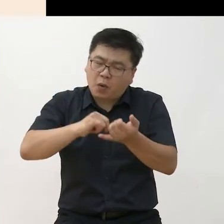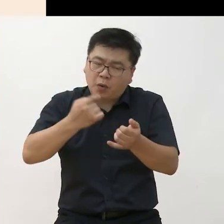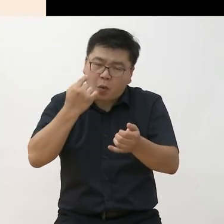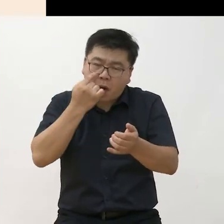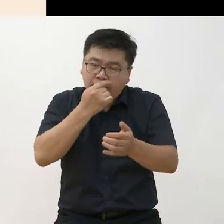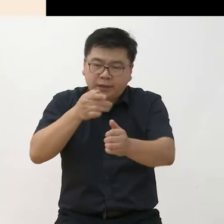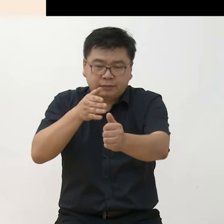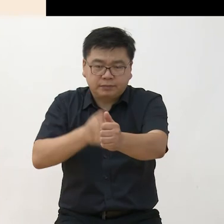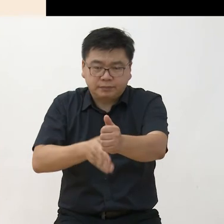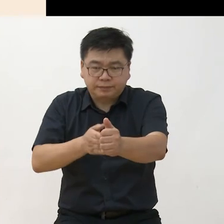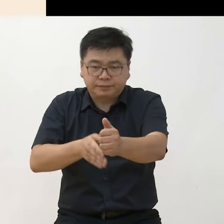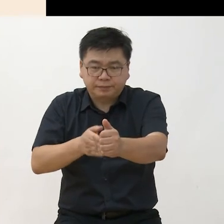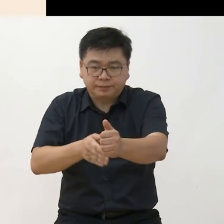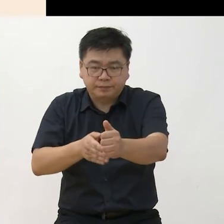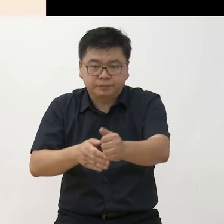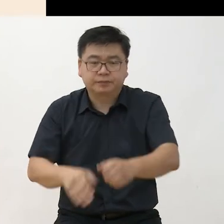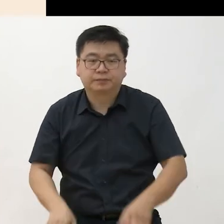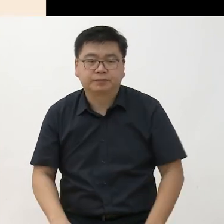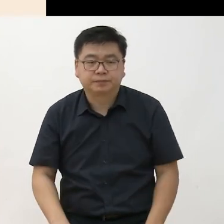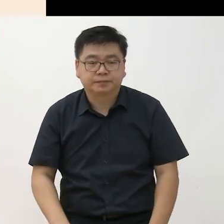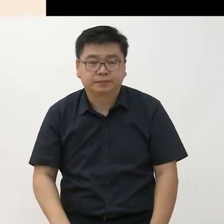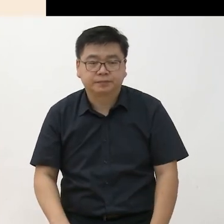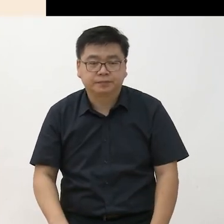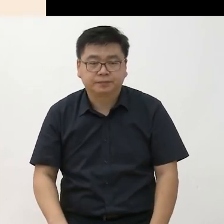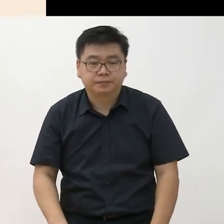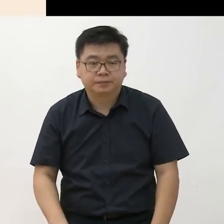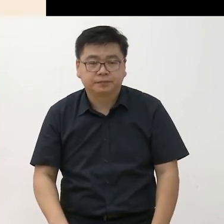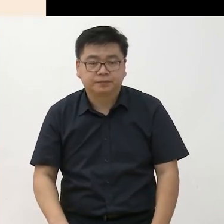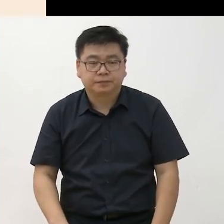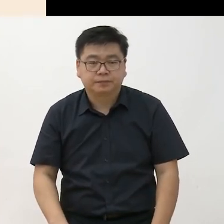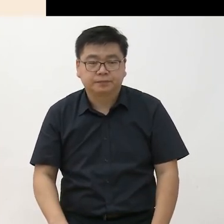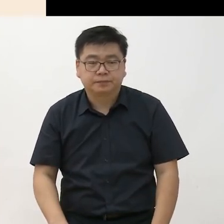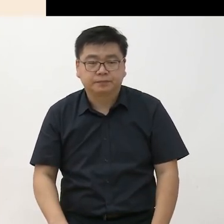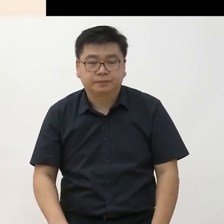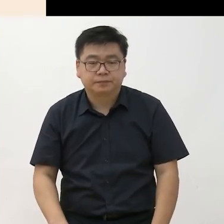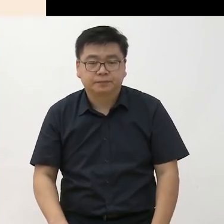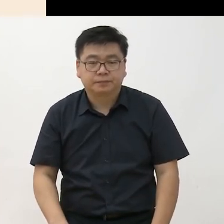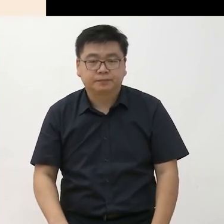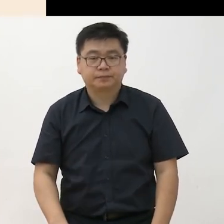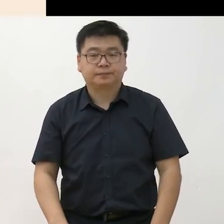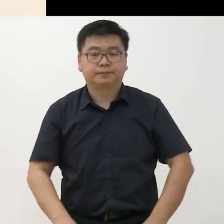하시고 사립미술관에서는 지원 신청을 해주시면 좋겠습니다.